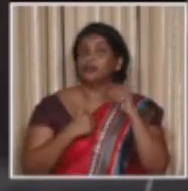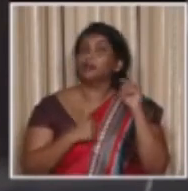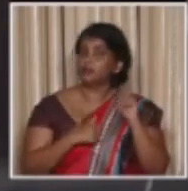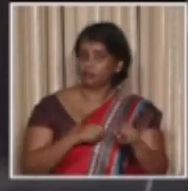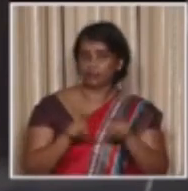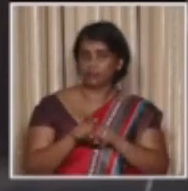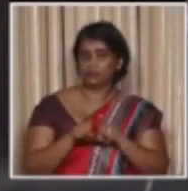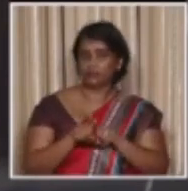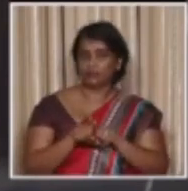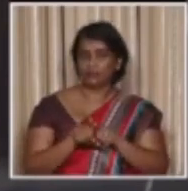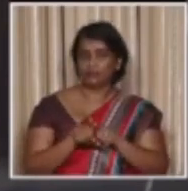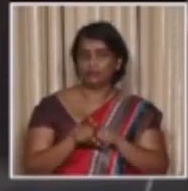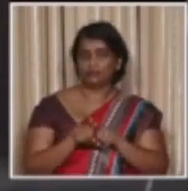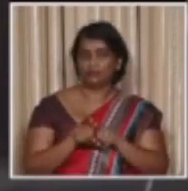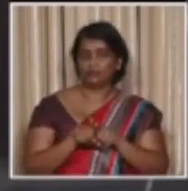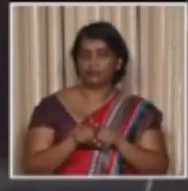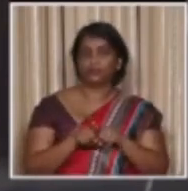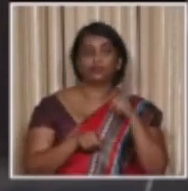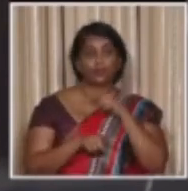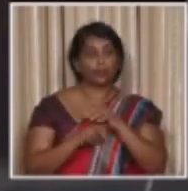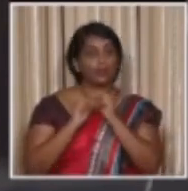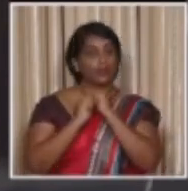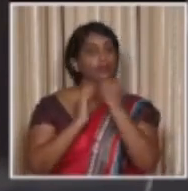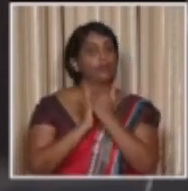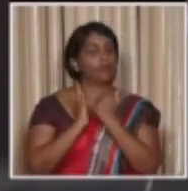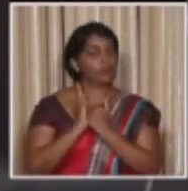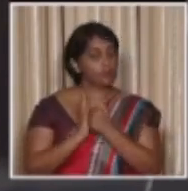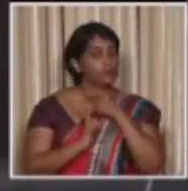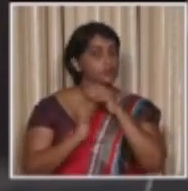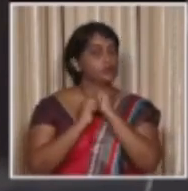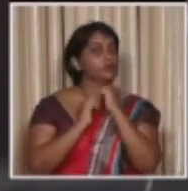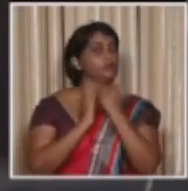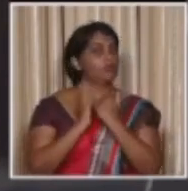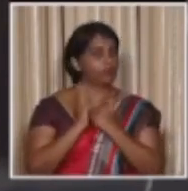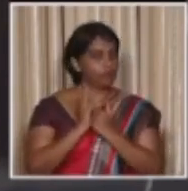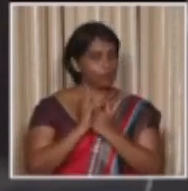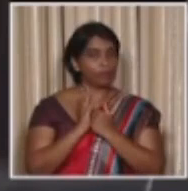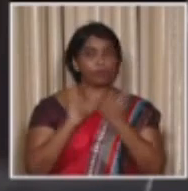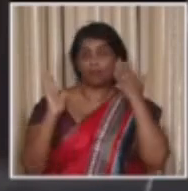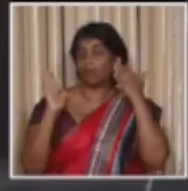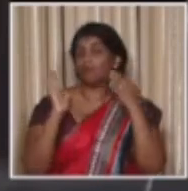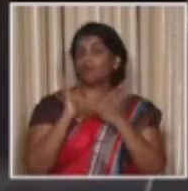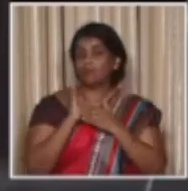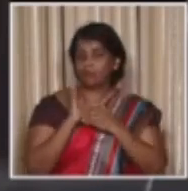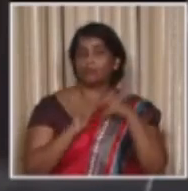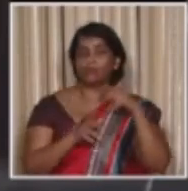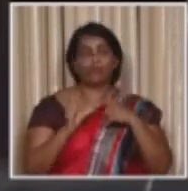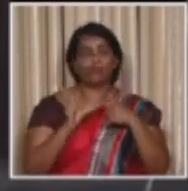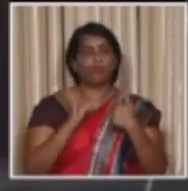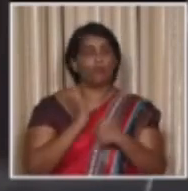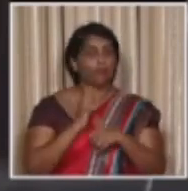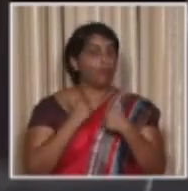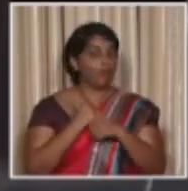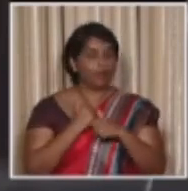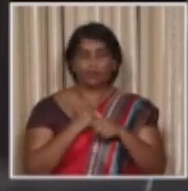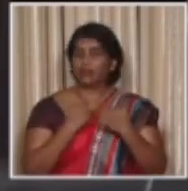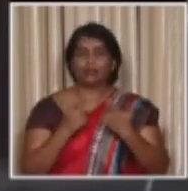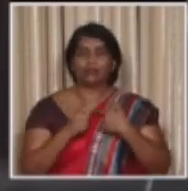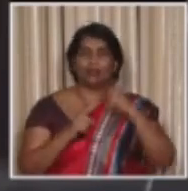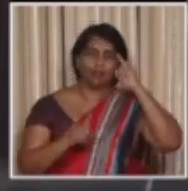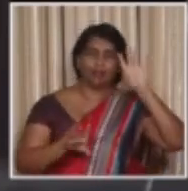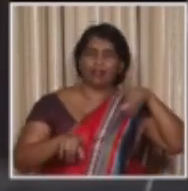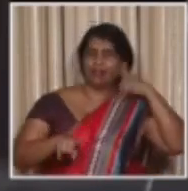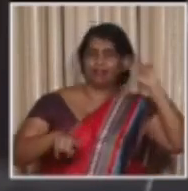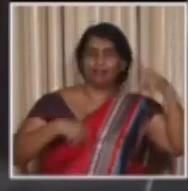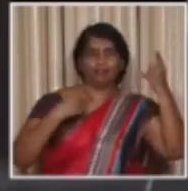ඒකින්ද ඒ වැඩපිළිවෙලට ඒ වැඩපිළිවෙල අරමුණු කරගෙන මේ පනත හදන්න නැතුව වෙන